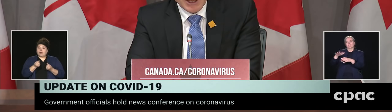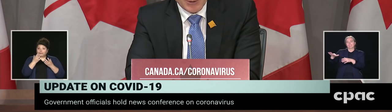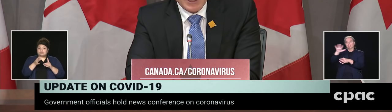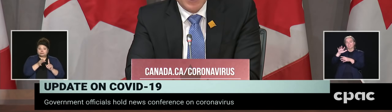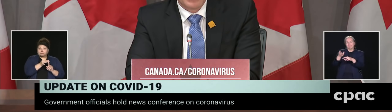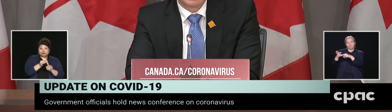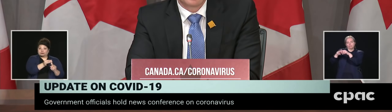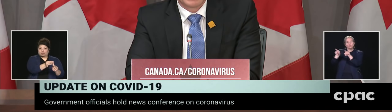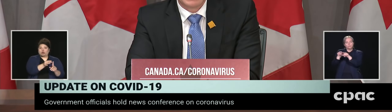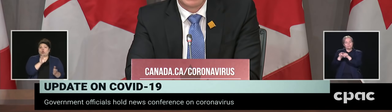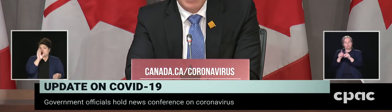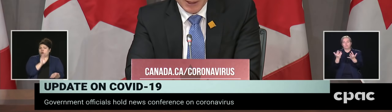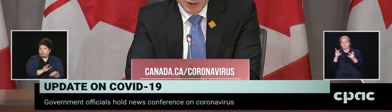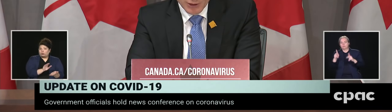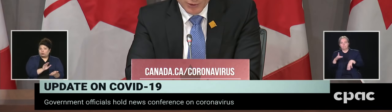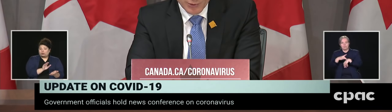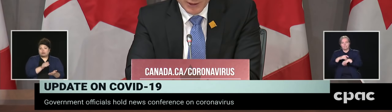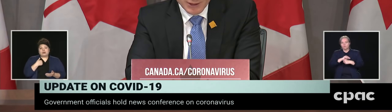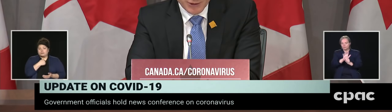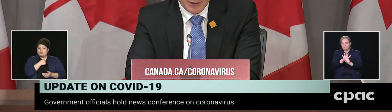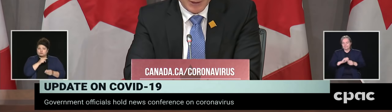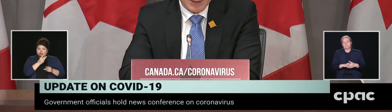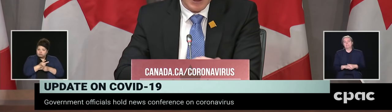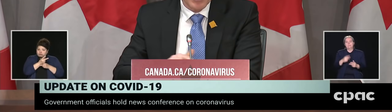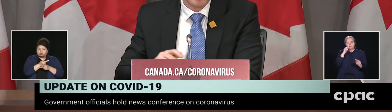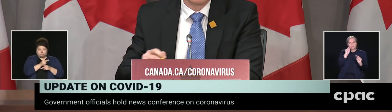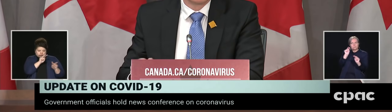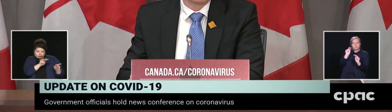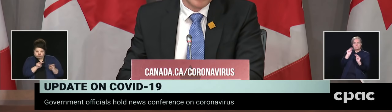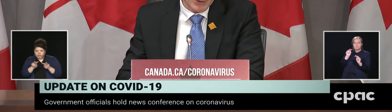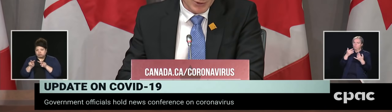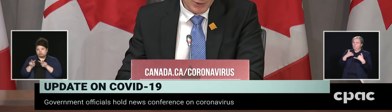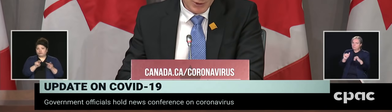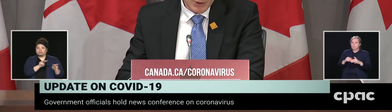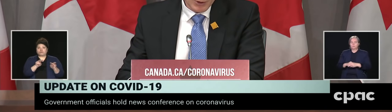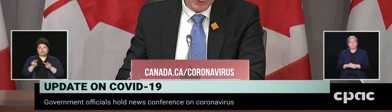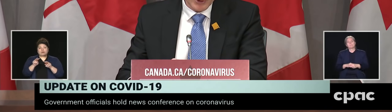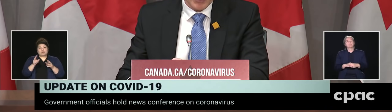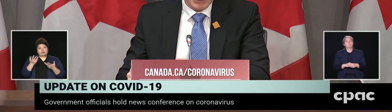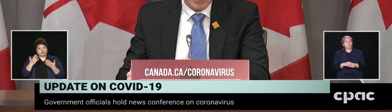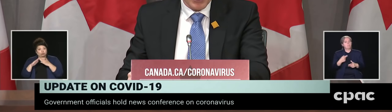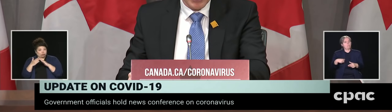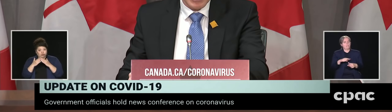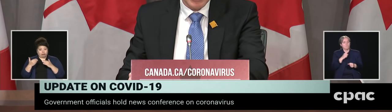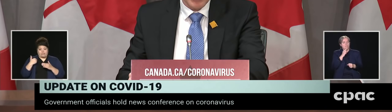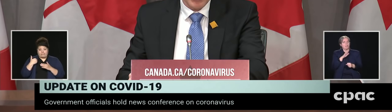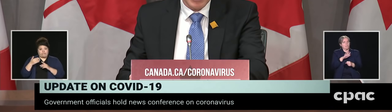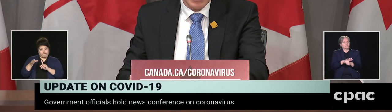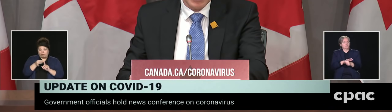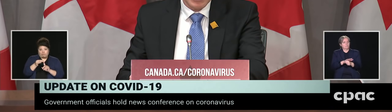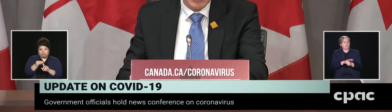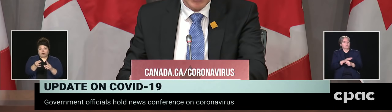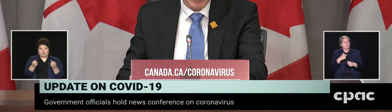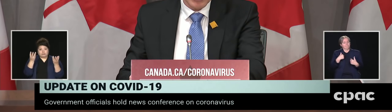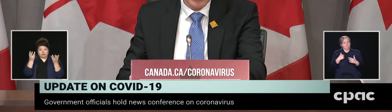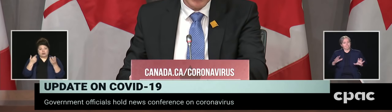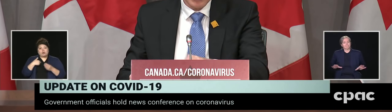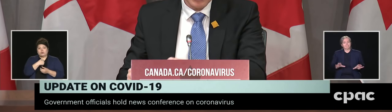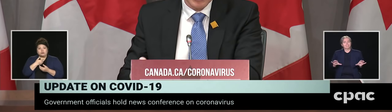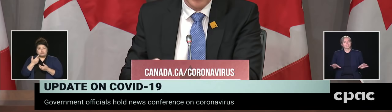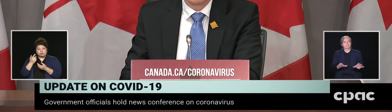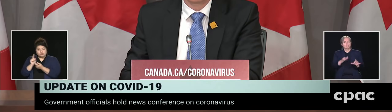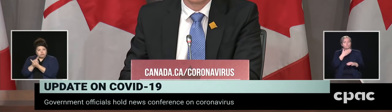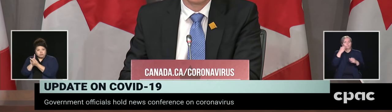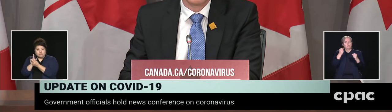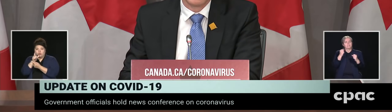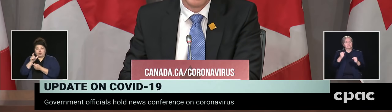nous engageons activement auprès des dirigeants locaux et des autorités de santé publique et nous faisons tout notre possible pour que ces communautés disposent de tout